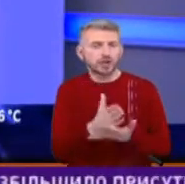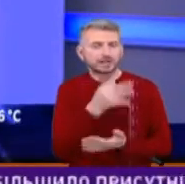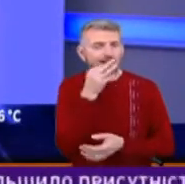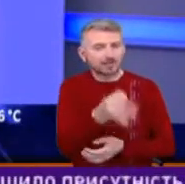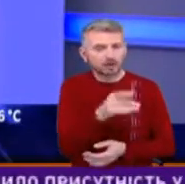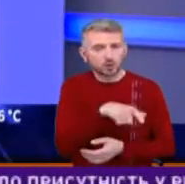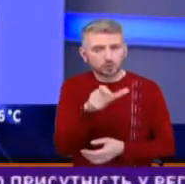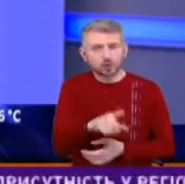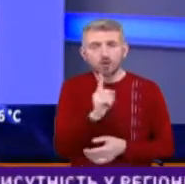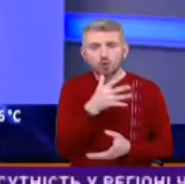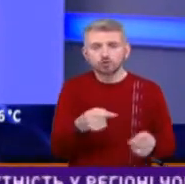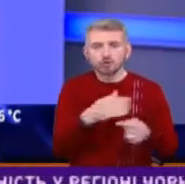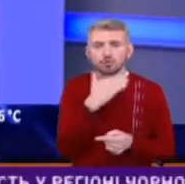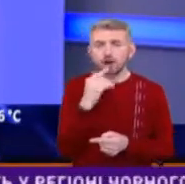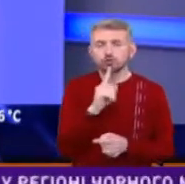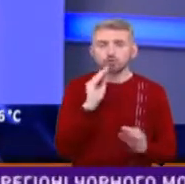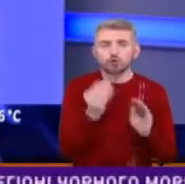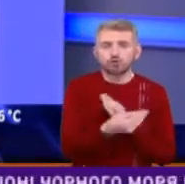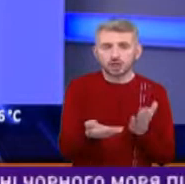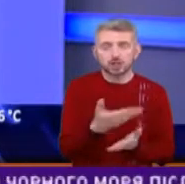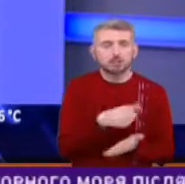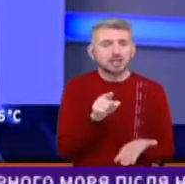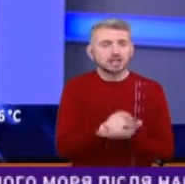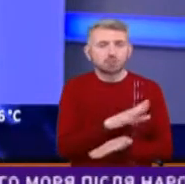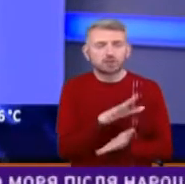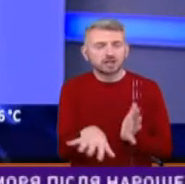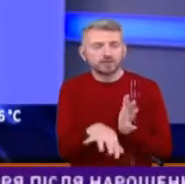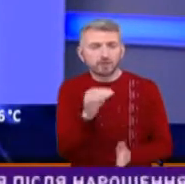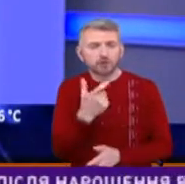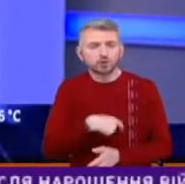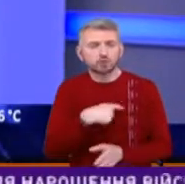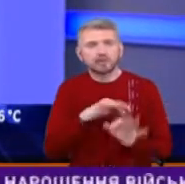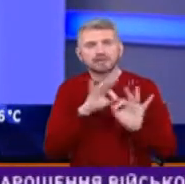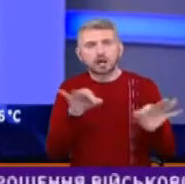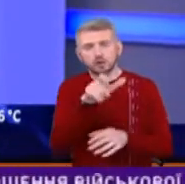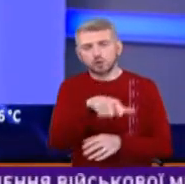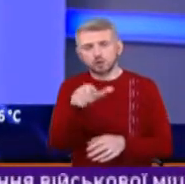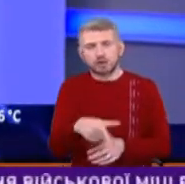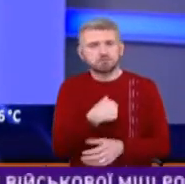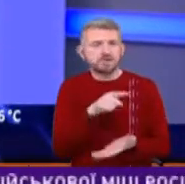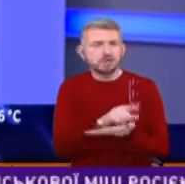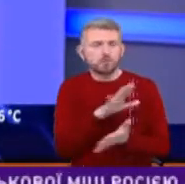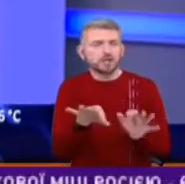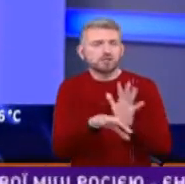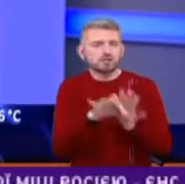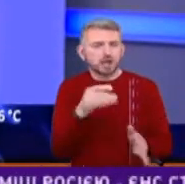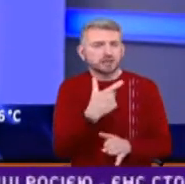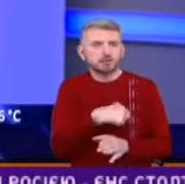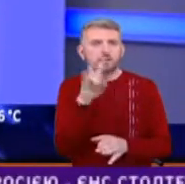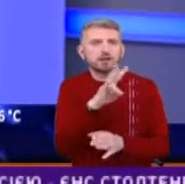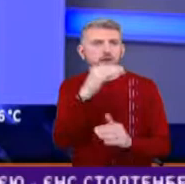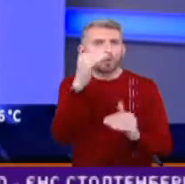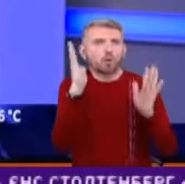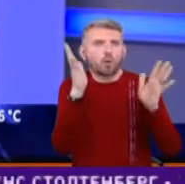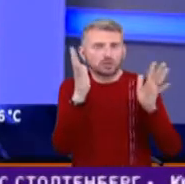сказати людям, але одночасно багато що приховати. Але ми не повинні вибирати собі ідеальних людей. Ми не повинні вибирати собі ікони. Ми